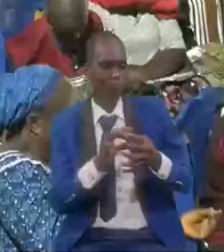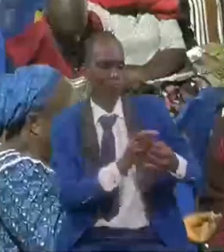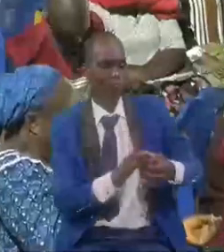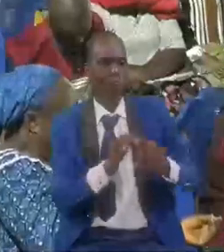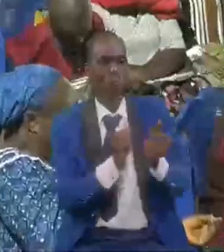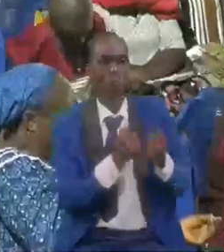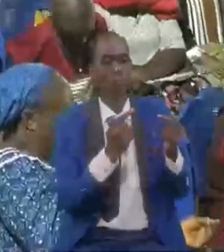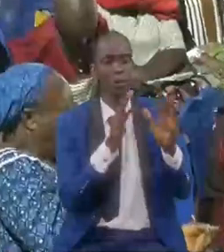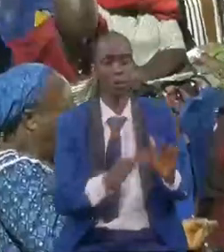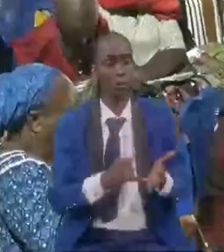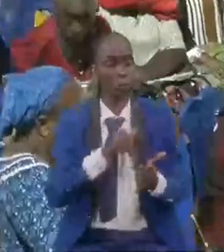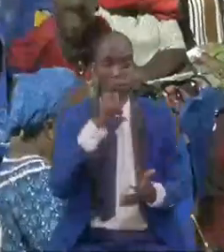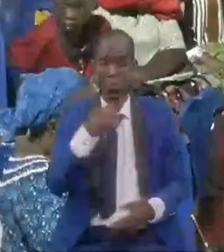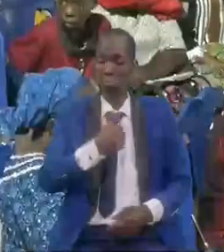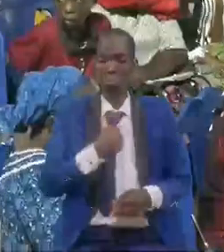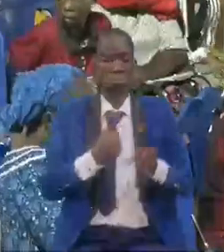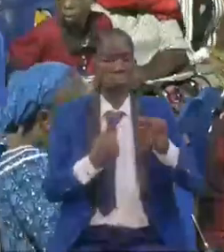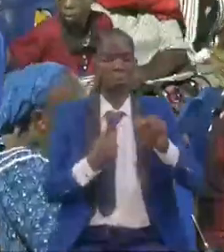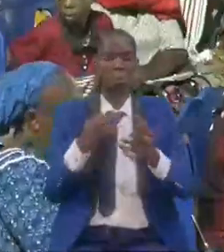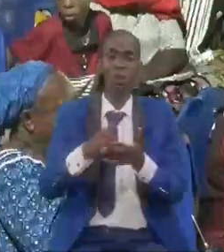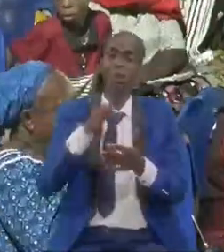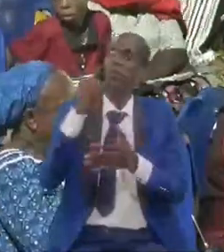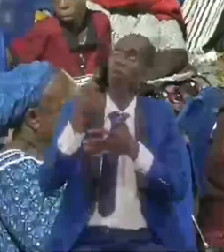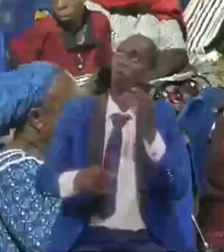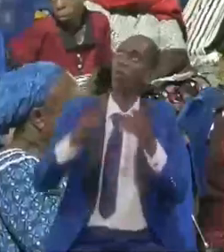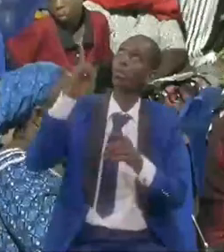ce que le Dieu Tout-Puissant, Dieu, a dit.